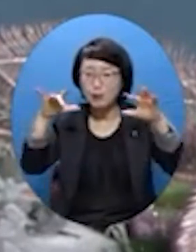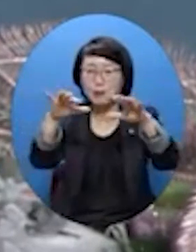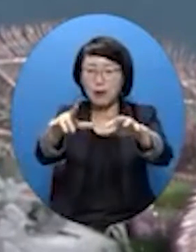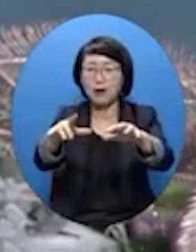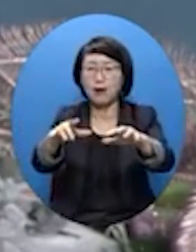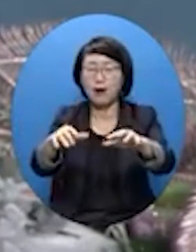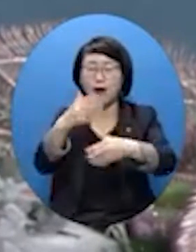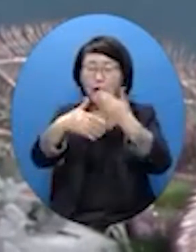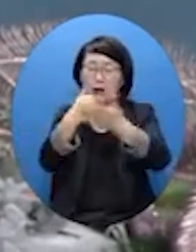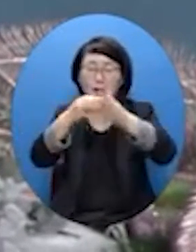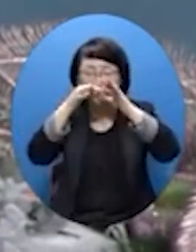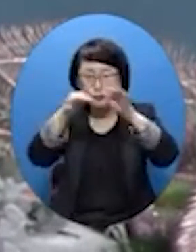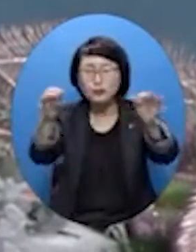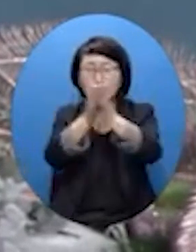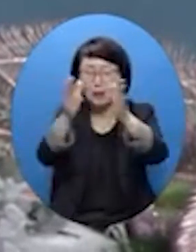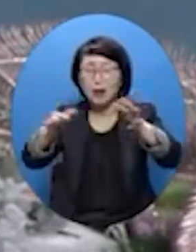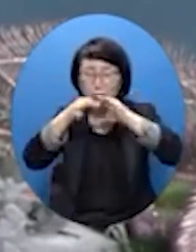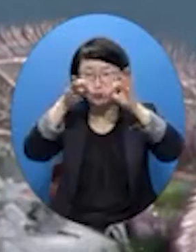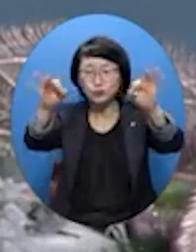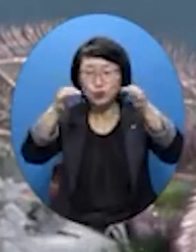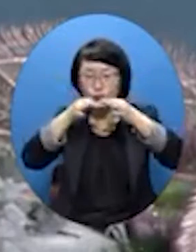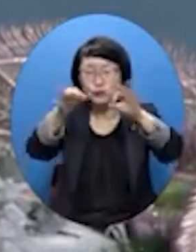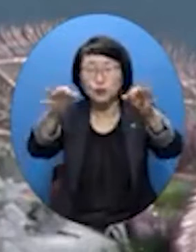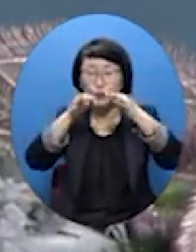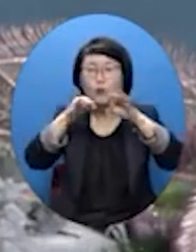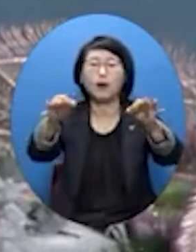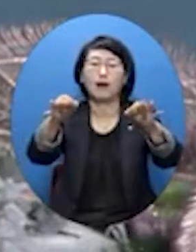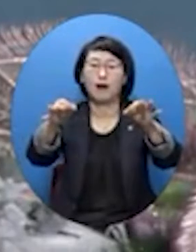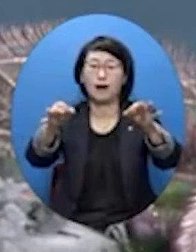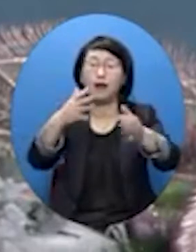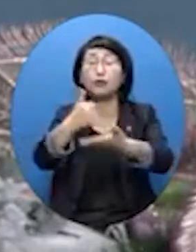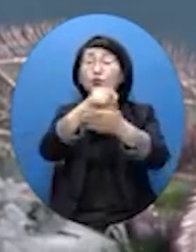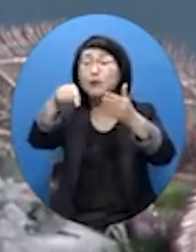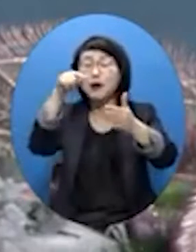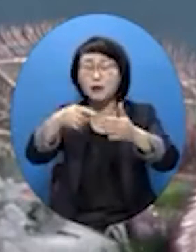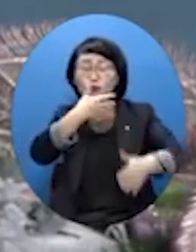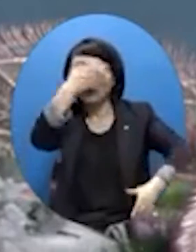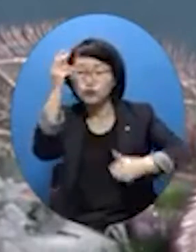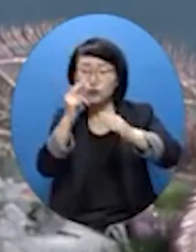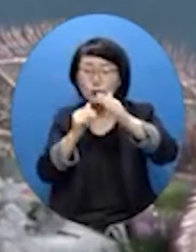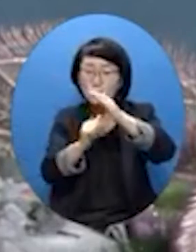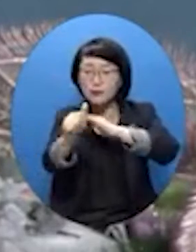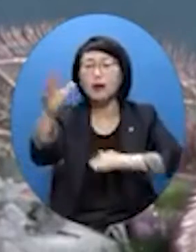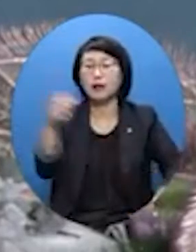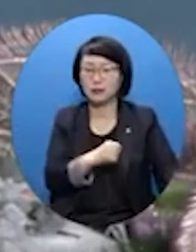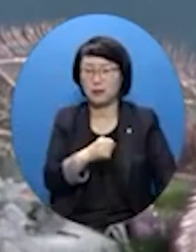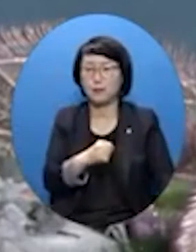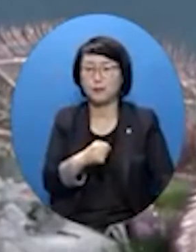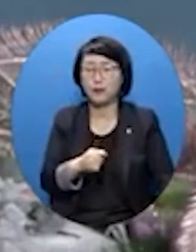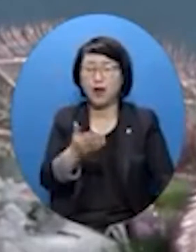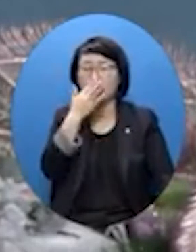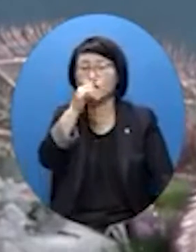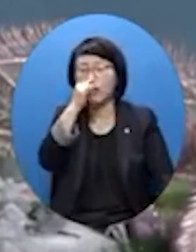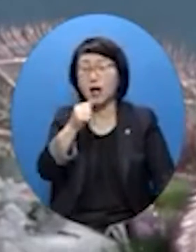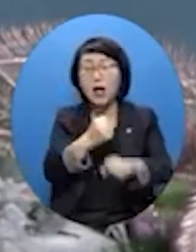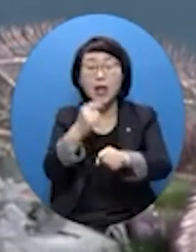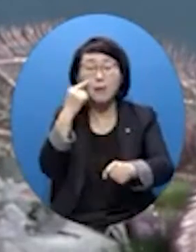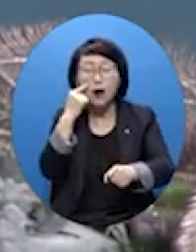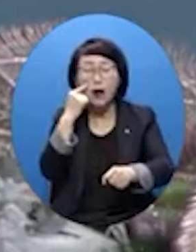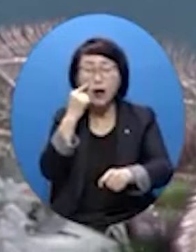시작하고 주님께 부르짖었습니다. 부르짖고 또 부르짖고 또 부르짖고 주님 안에서 꿈과 희망을 가졌습니다. 할 수 있다 하자 하면